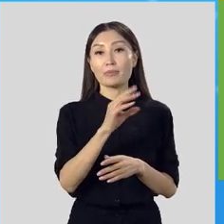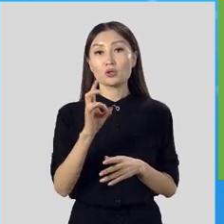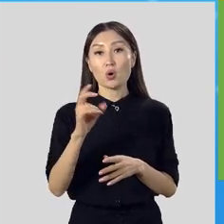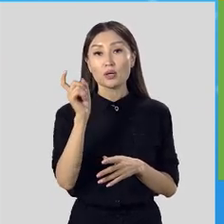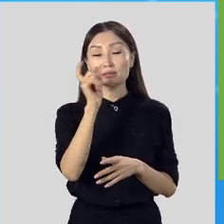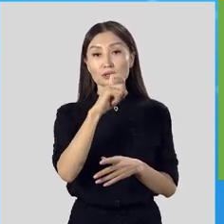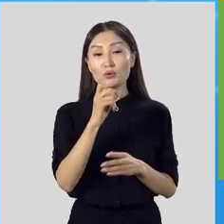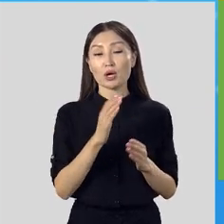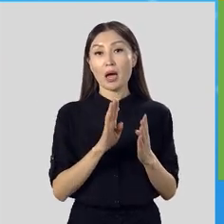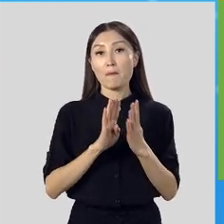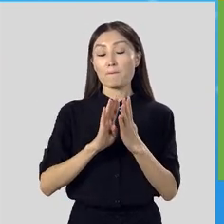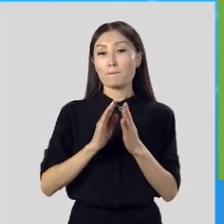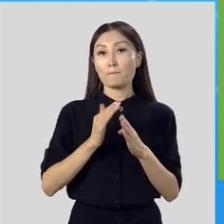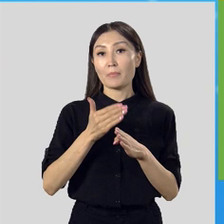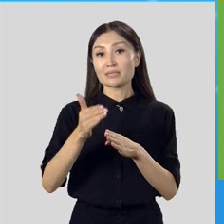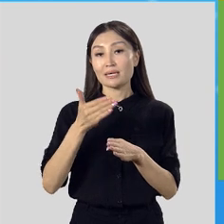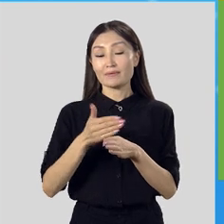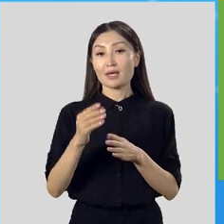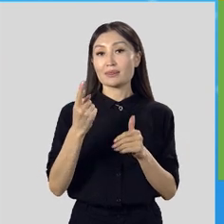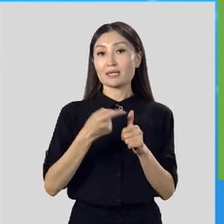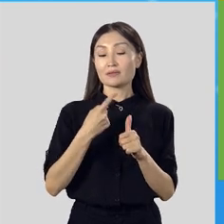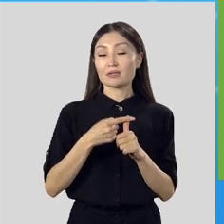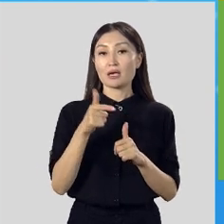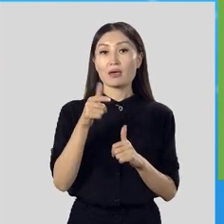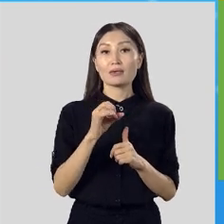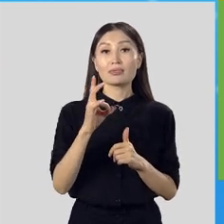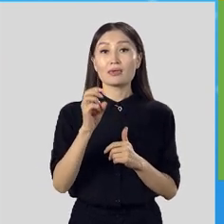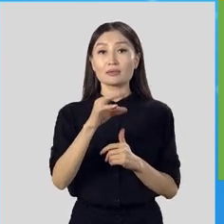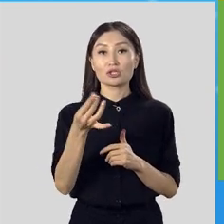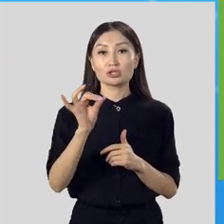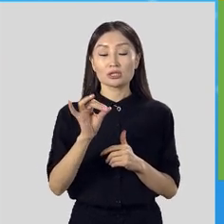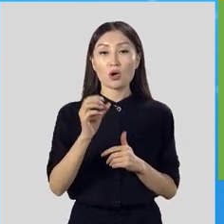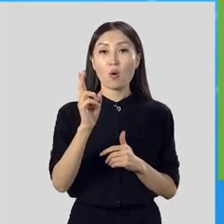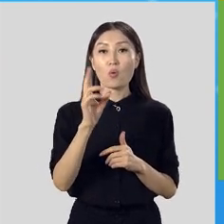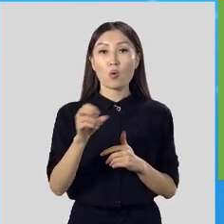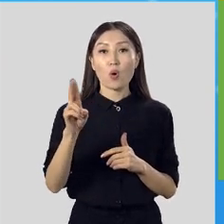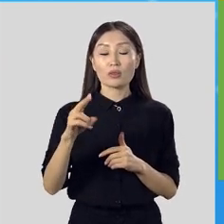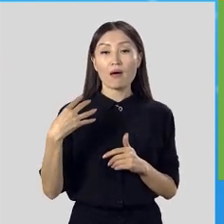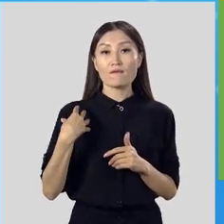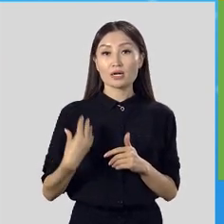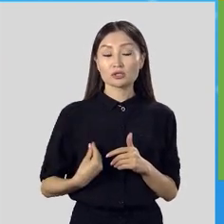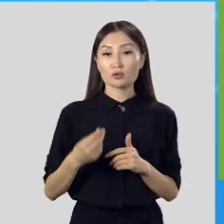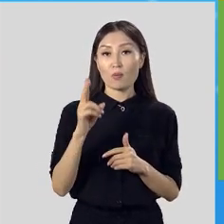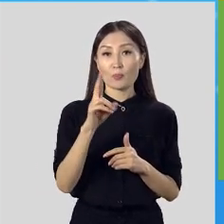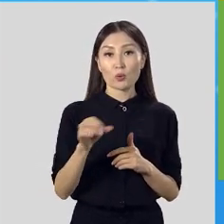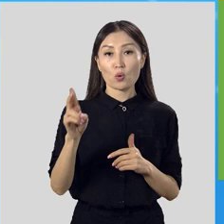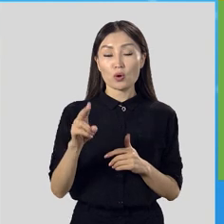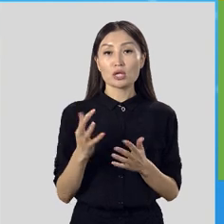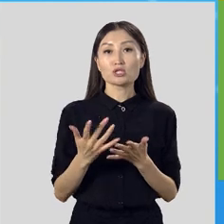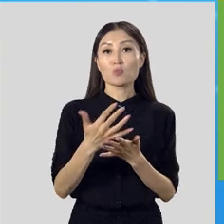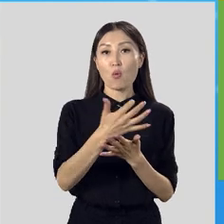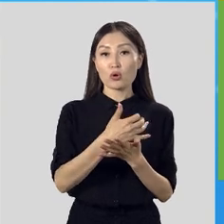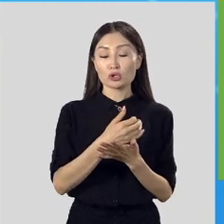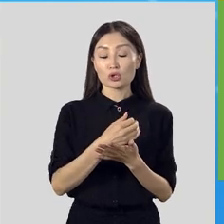аминокислотную последовательность белка называют генетическим кодом. От французского «код» –